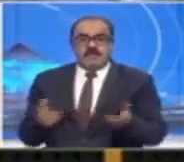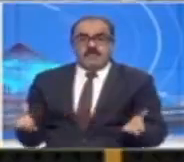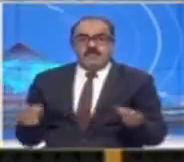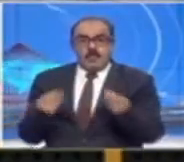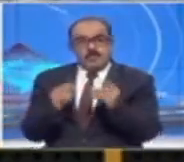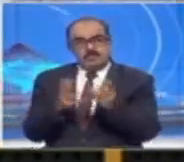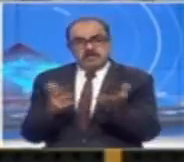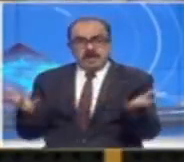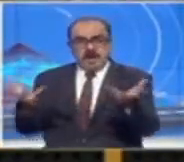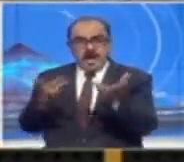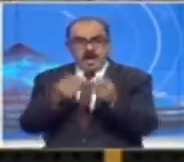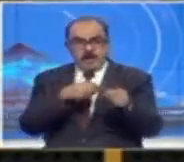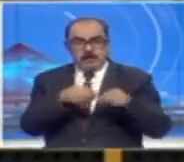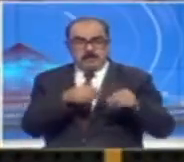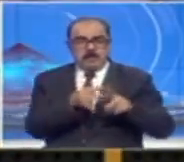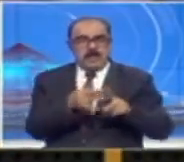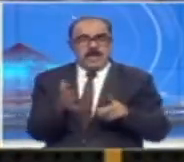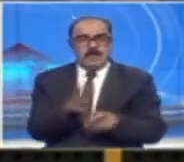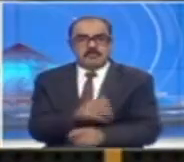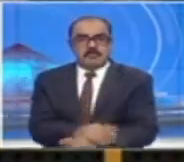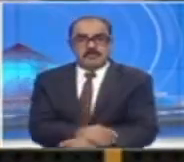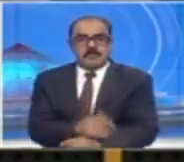القيمة المالية للمواد المخدرة بحوالي